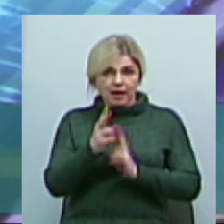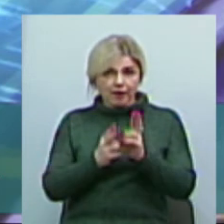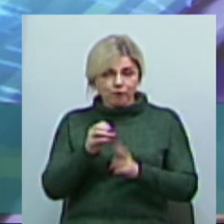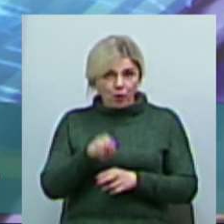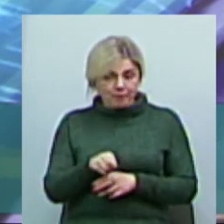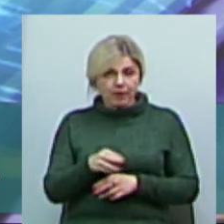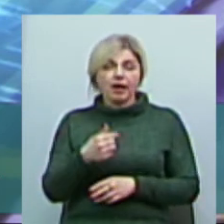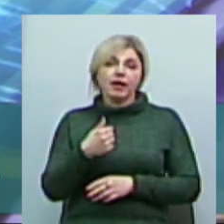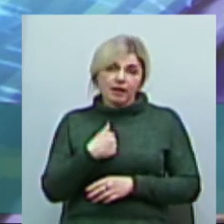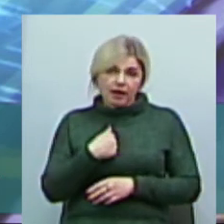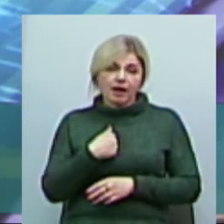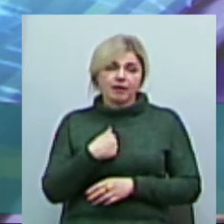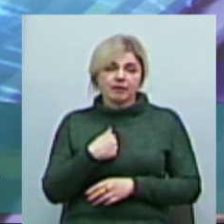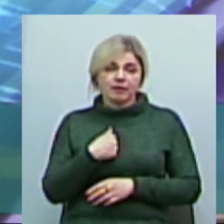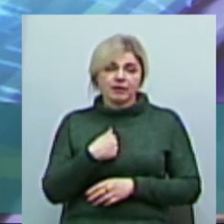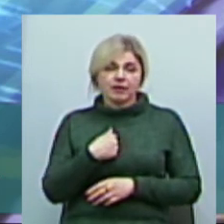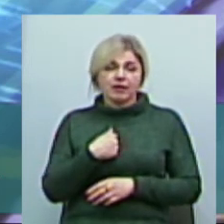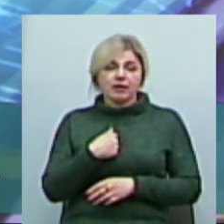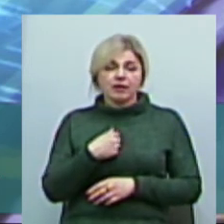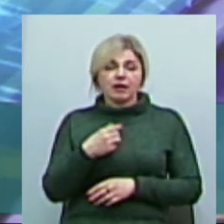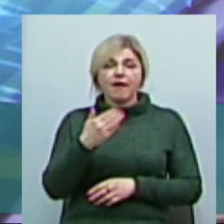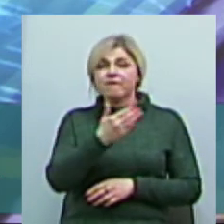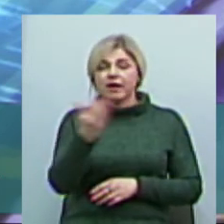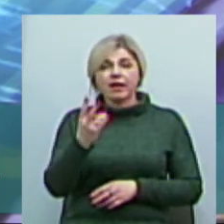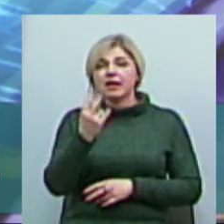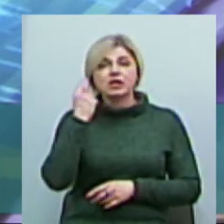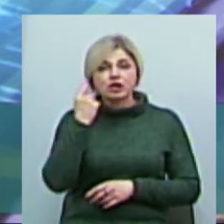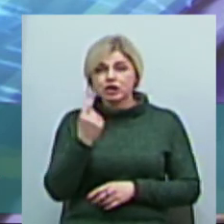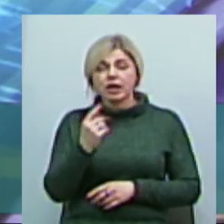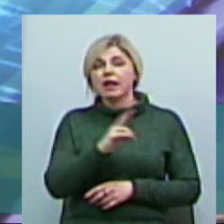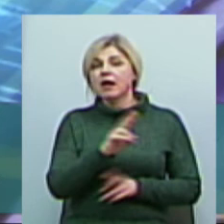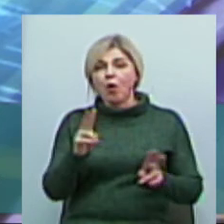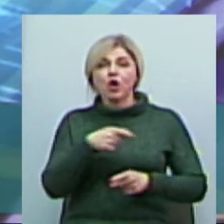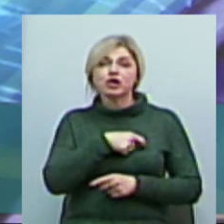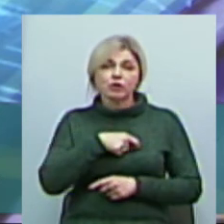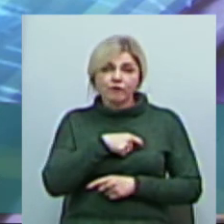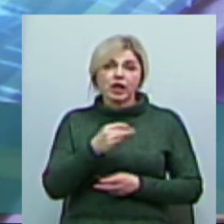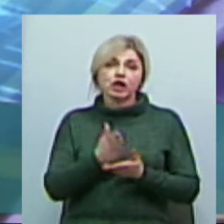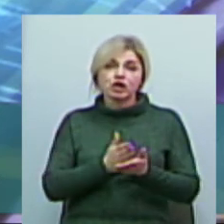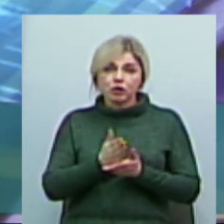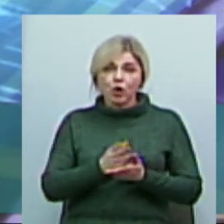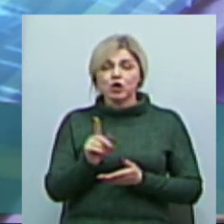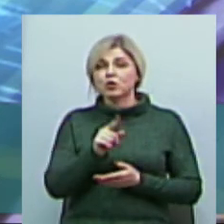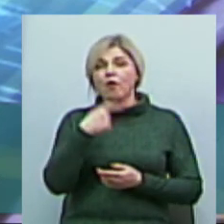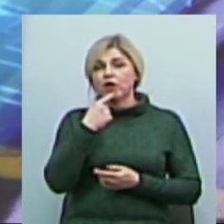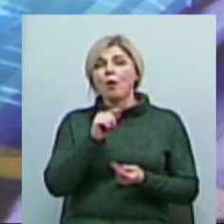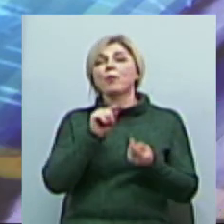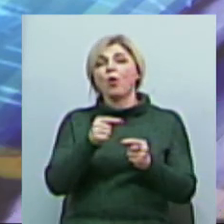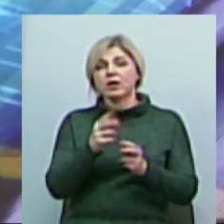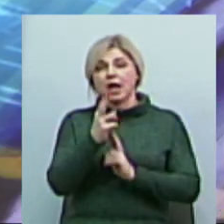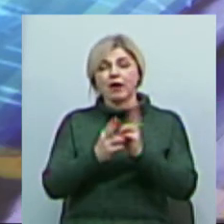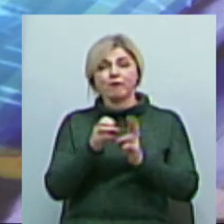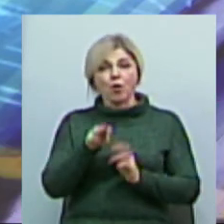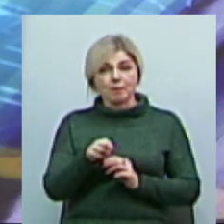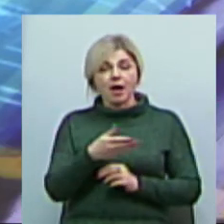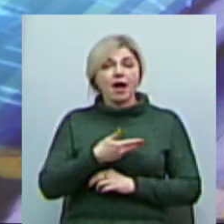я знаю, и не слышите ни одного чиновника или депутата, который скажет, что он против реформ. Нам нужно